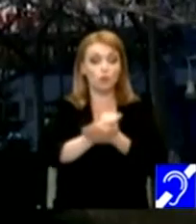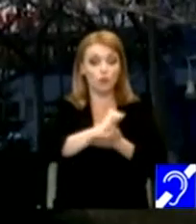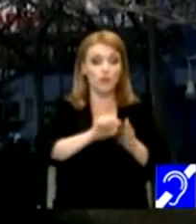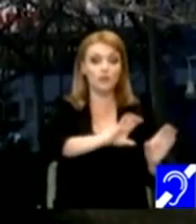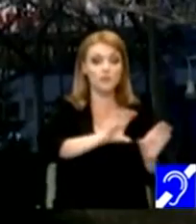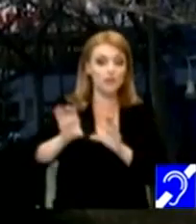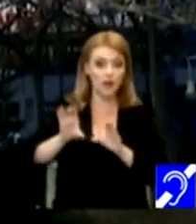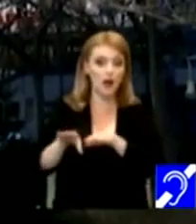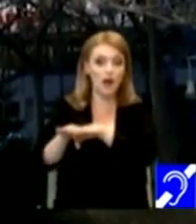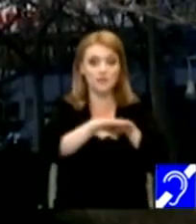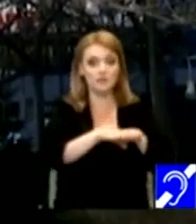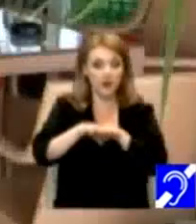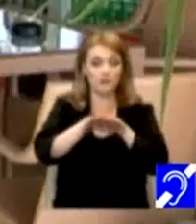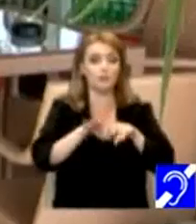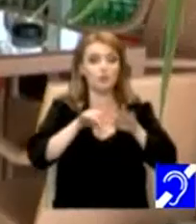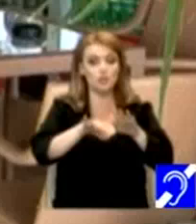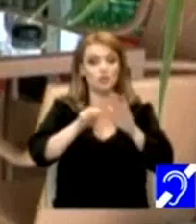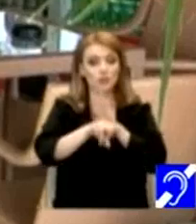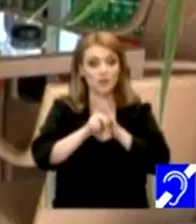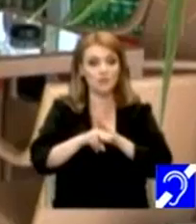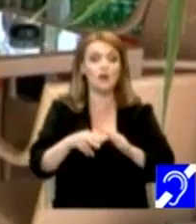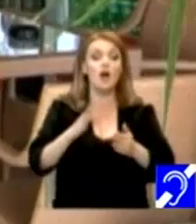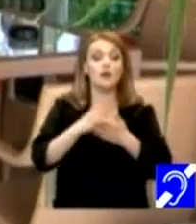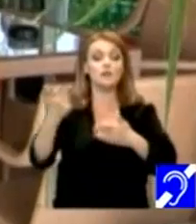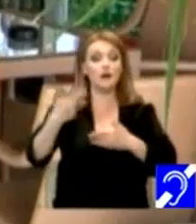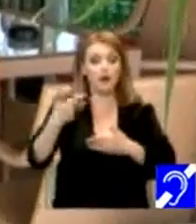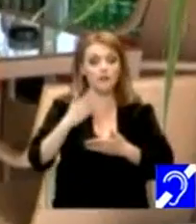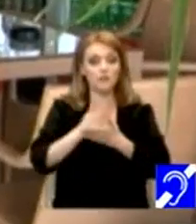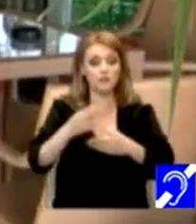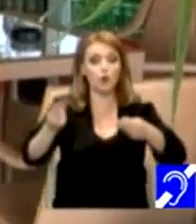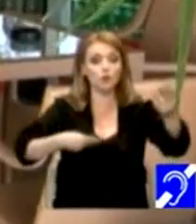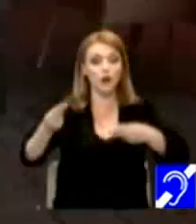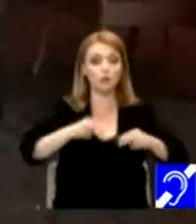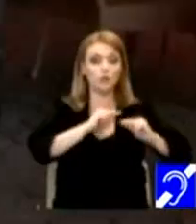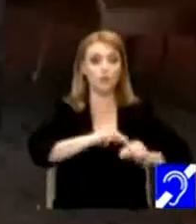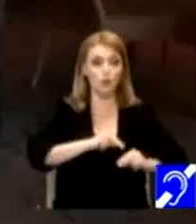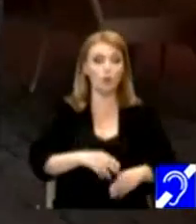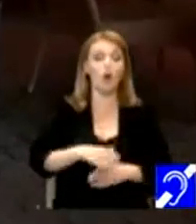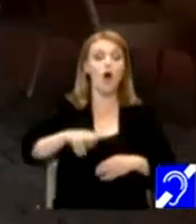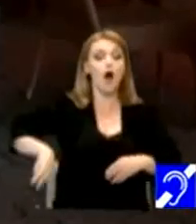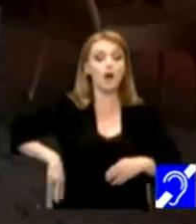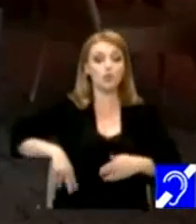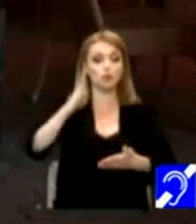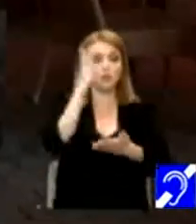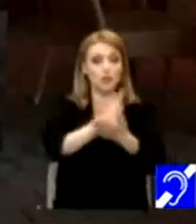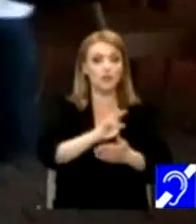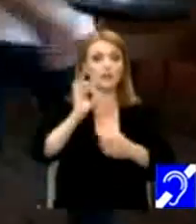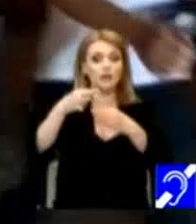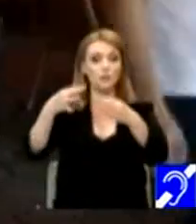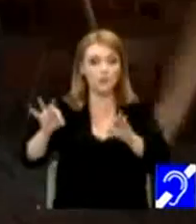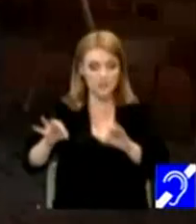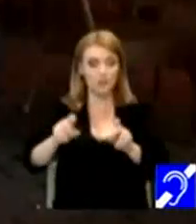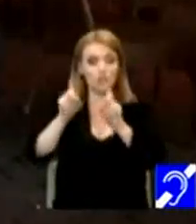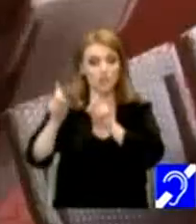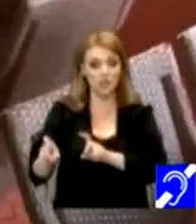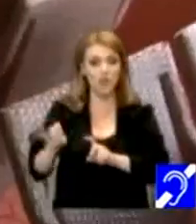legalității procesului de migrație. Sunt garantate încheierea contractului de muncă cu angajatorul direct, emiterea permisului de ședere,